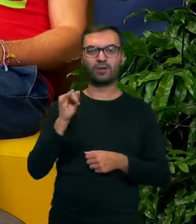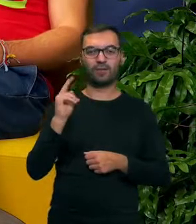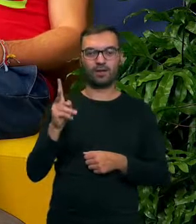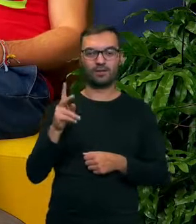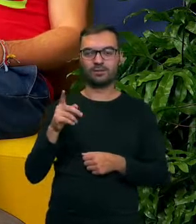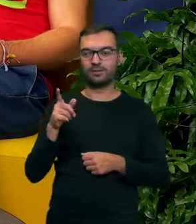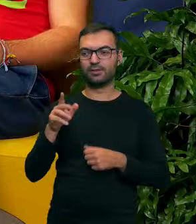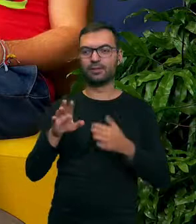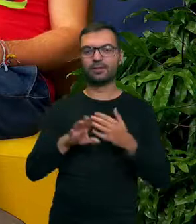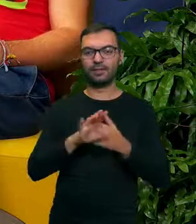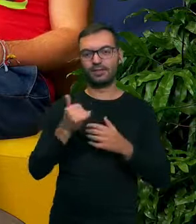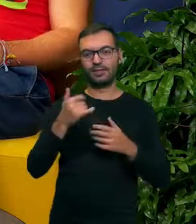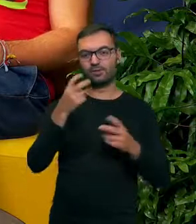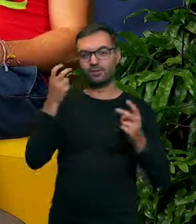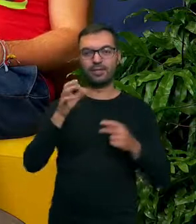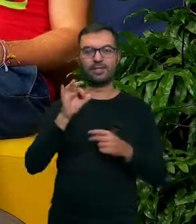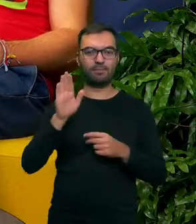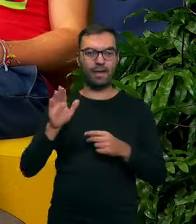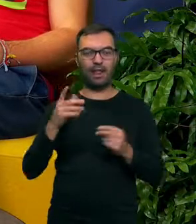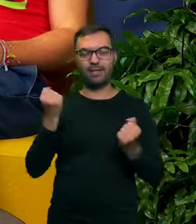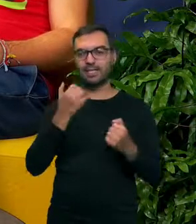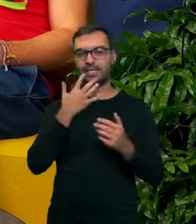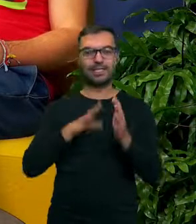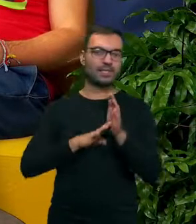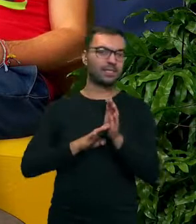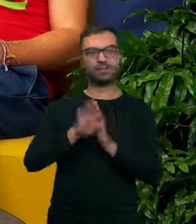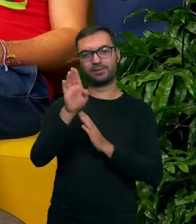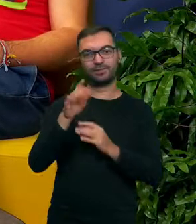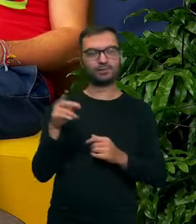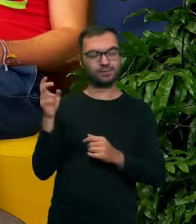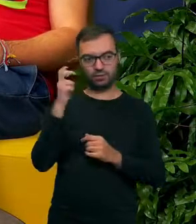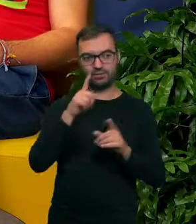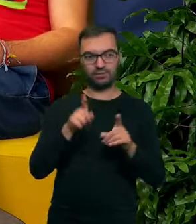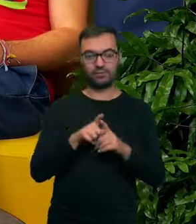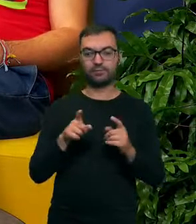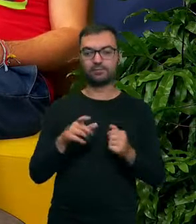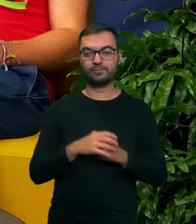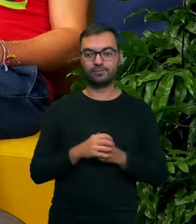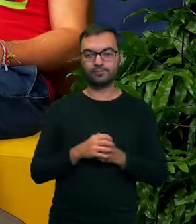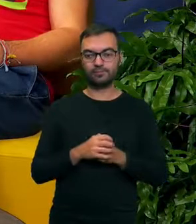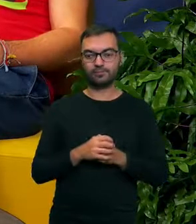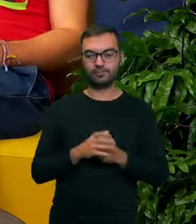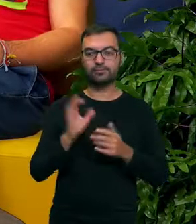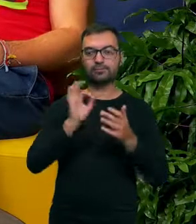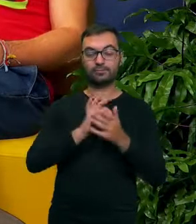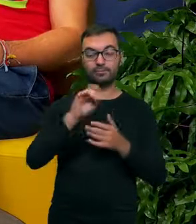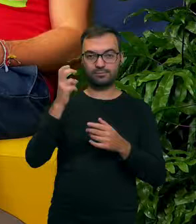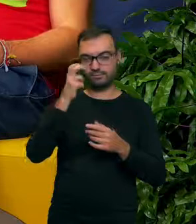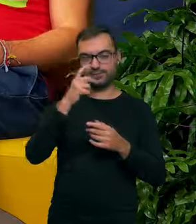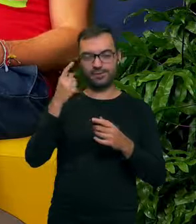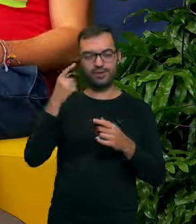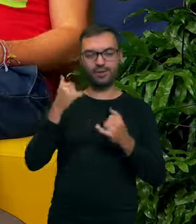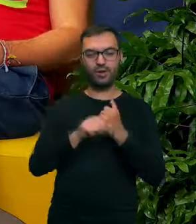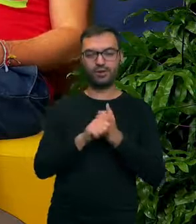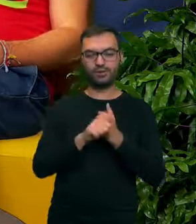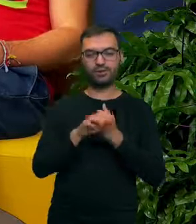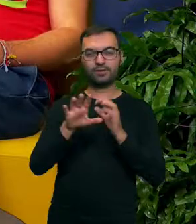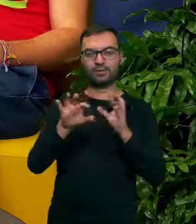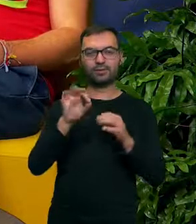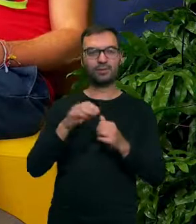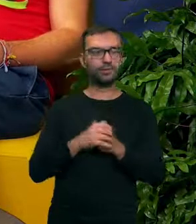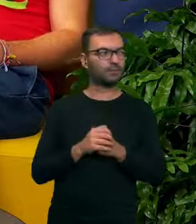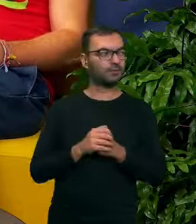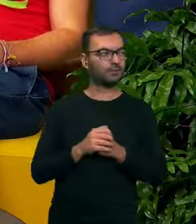gra takiego karierowicza SBK, bardzo, bardzo też ciekawego. No jest też a propos obsadzenia dokładnie